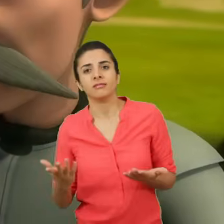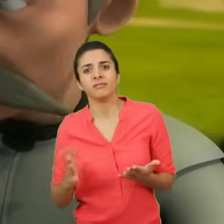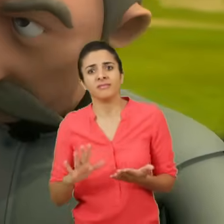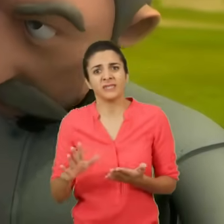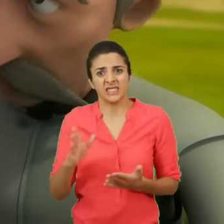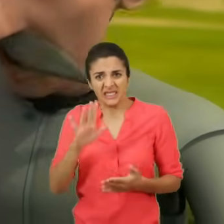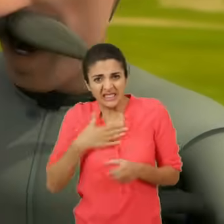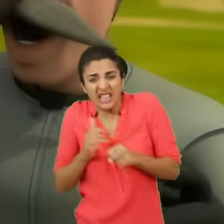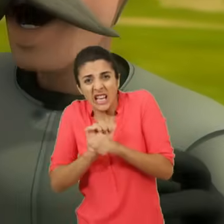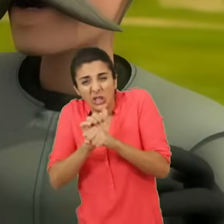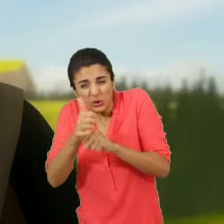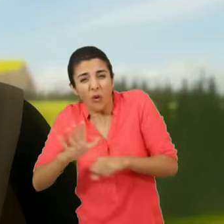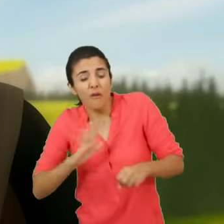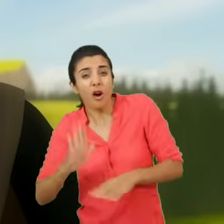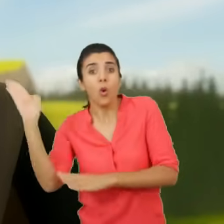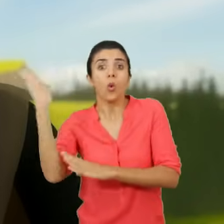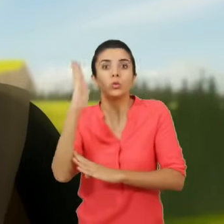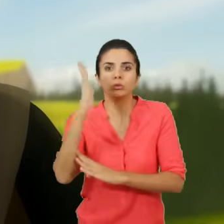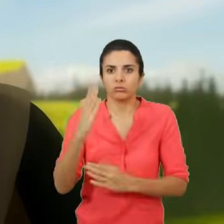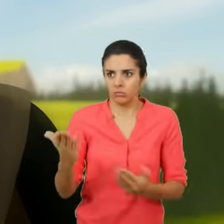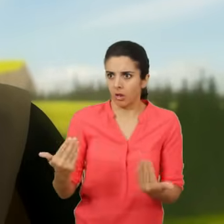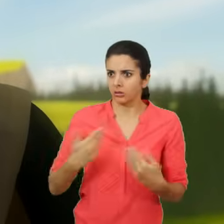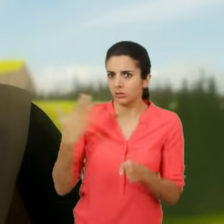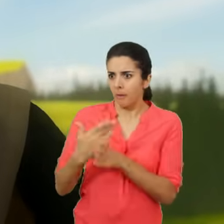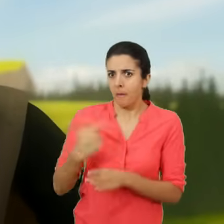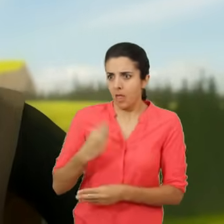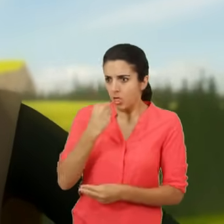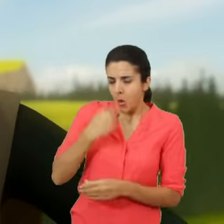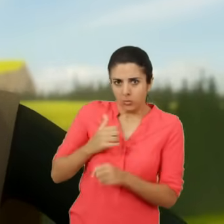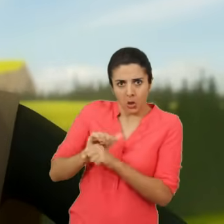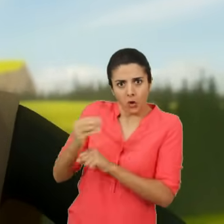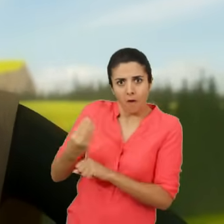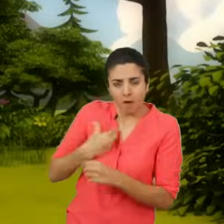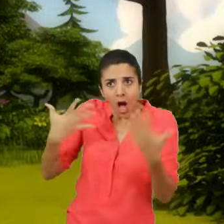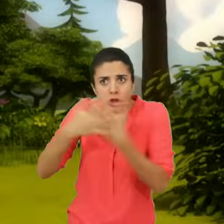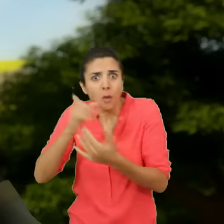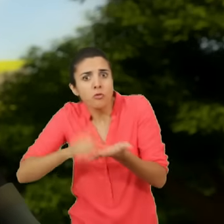Yedim seni Oğuz'um. Neden beni yiyorsun huysuz? Akşama